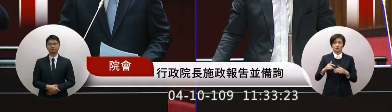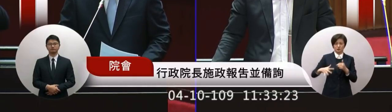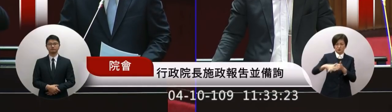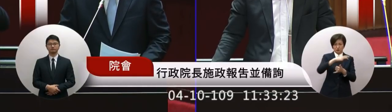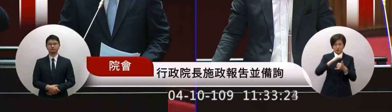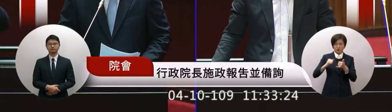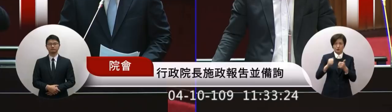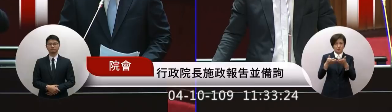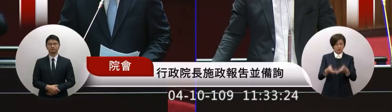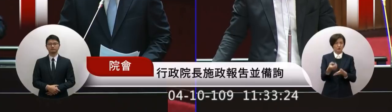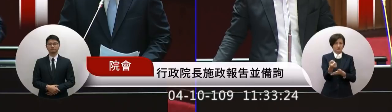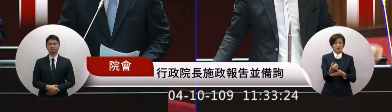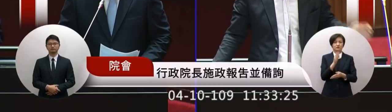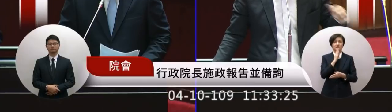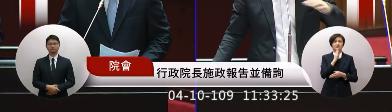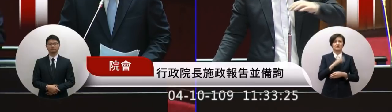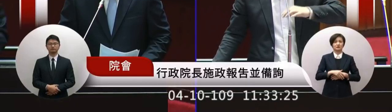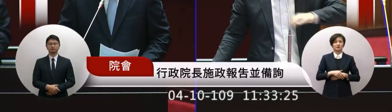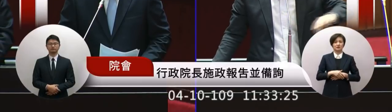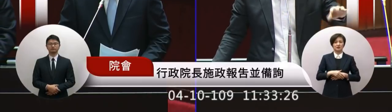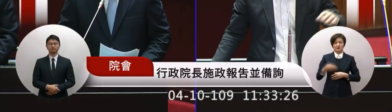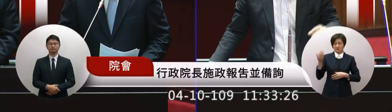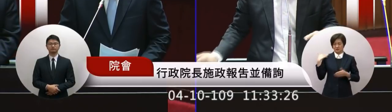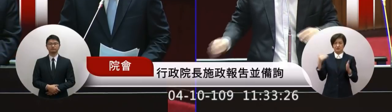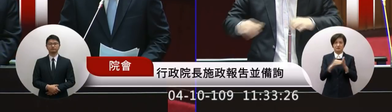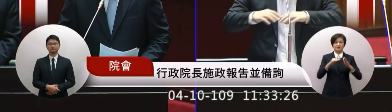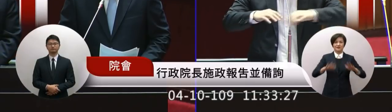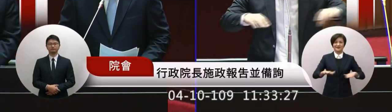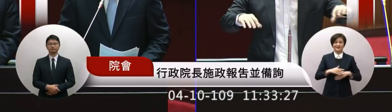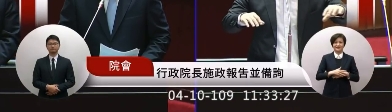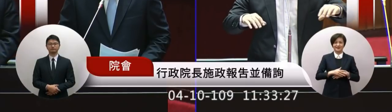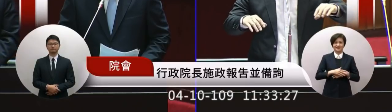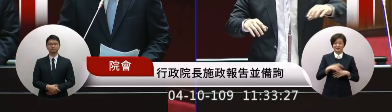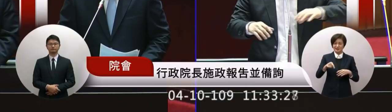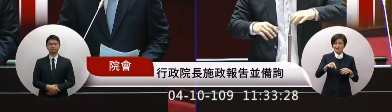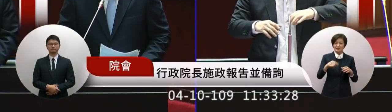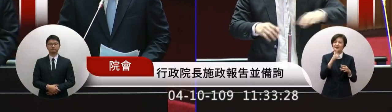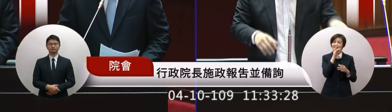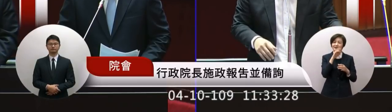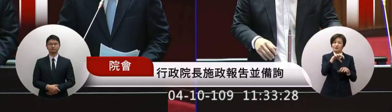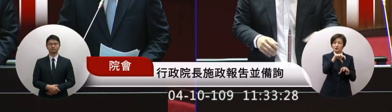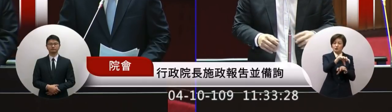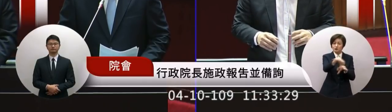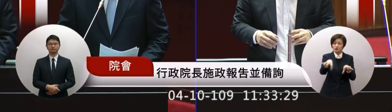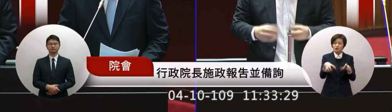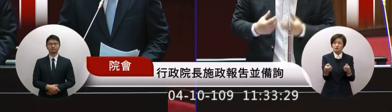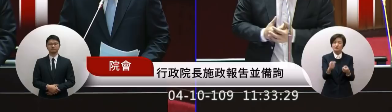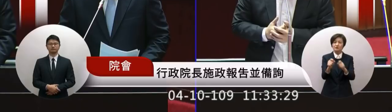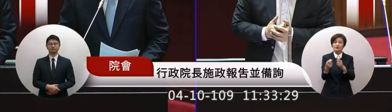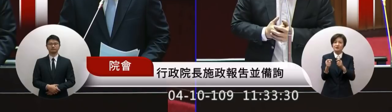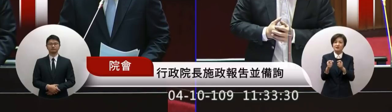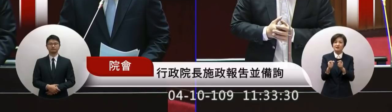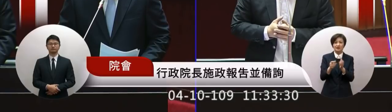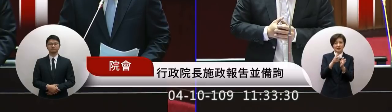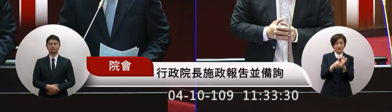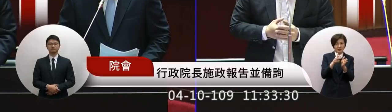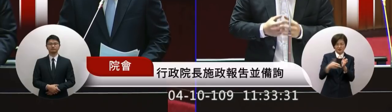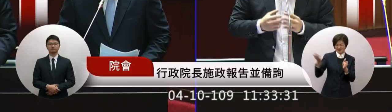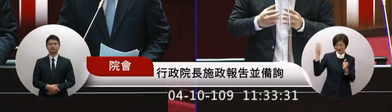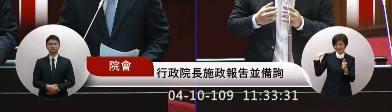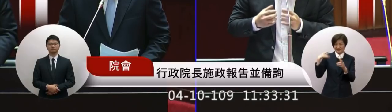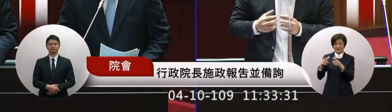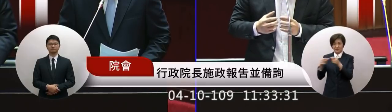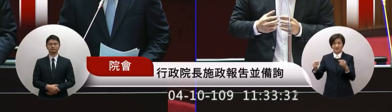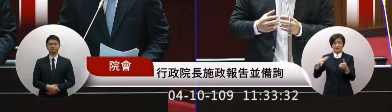那长期以来，咱这个伫这个选区吼，伫这个区域，伊的铁路其实是包括过去日本时代，甚至